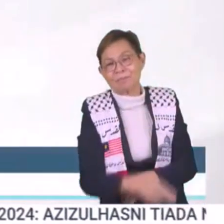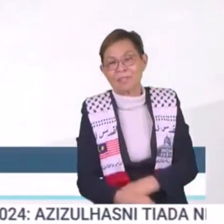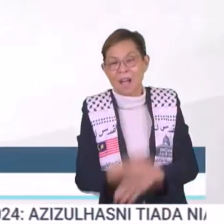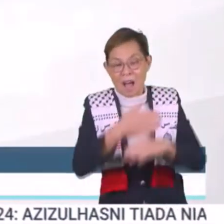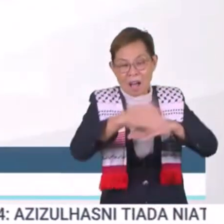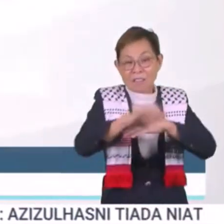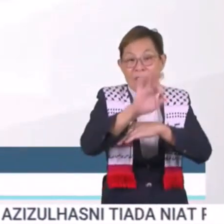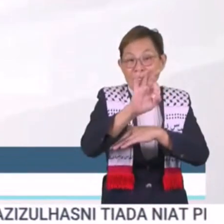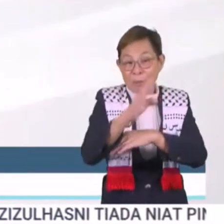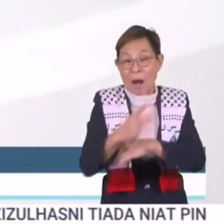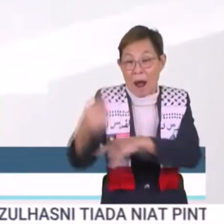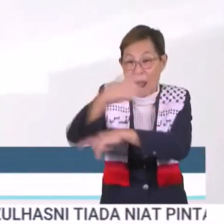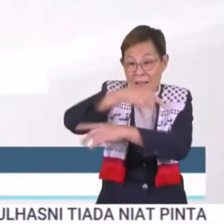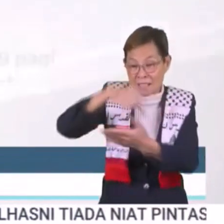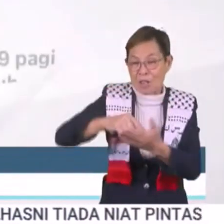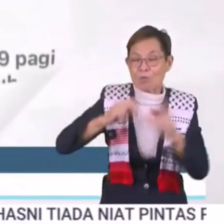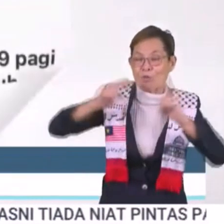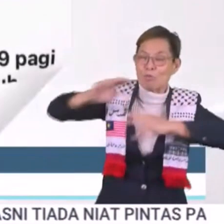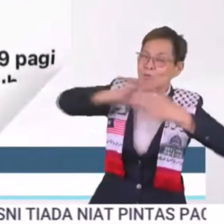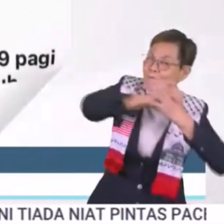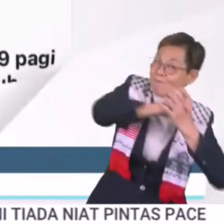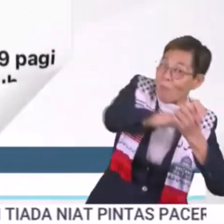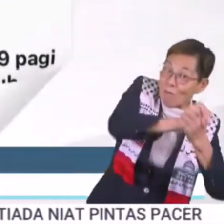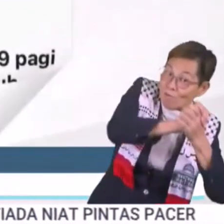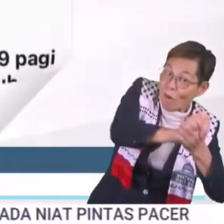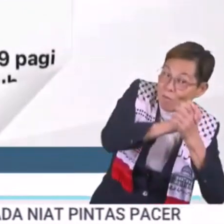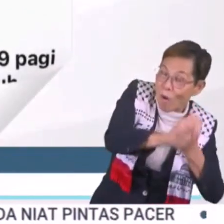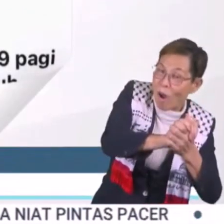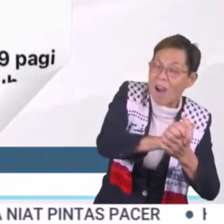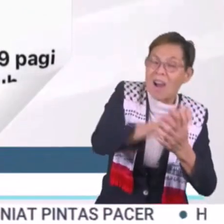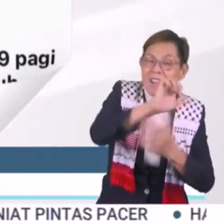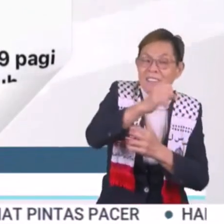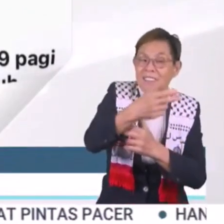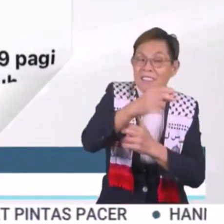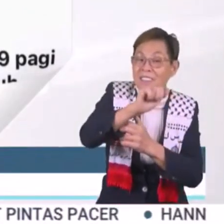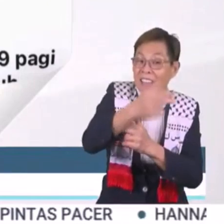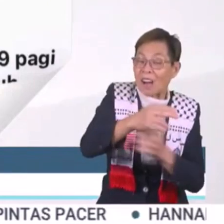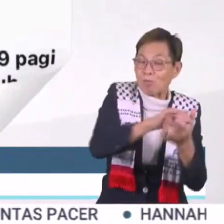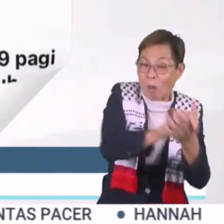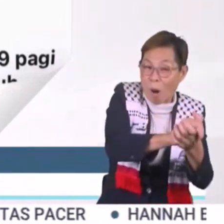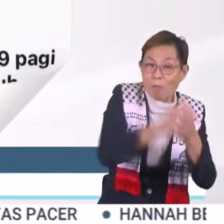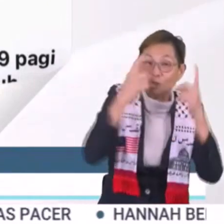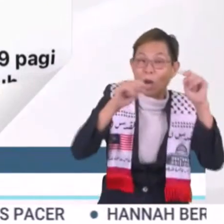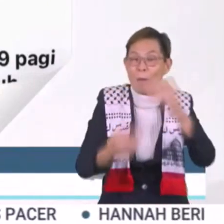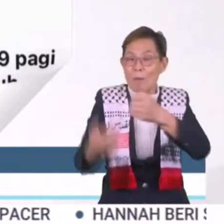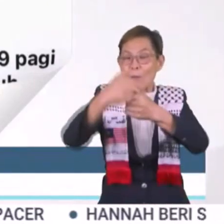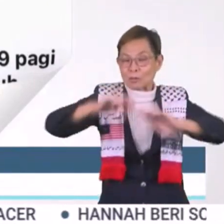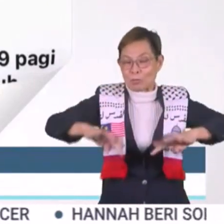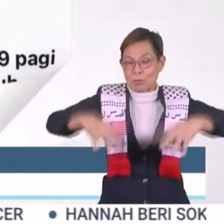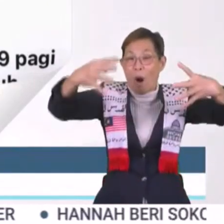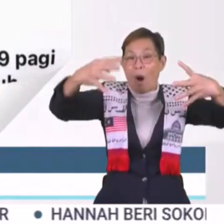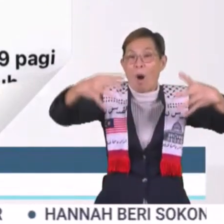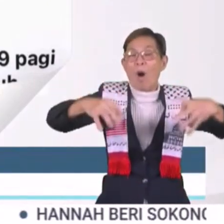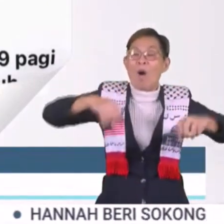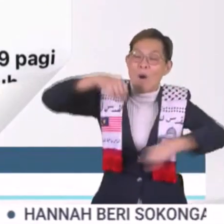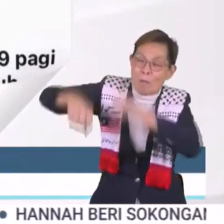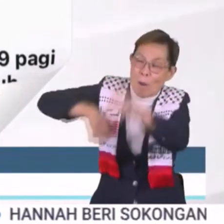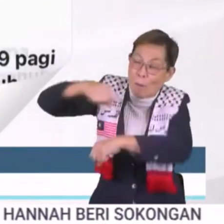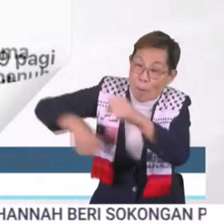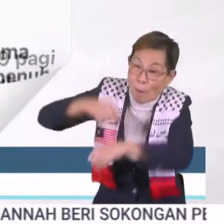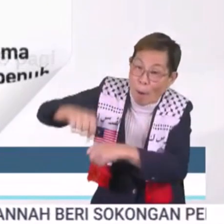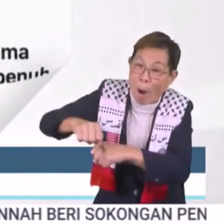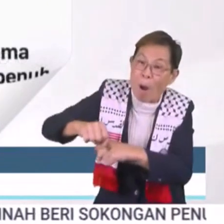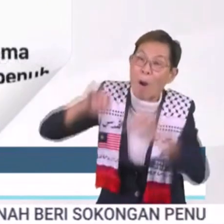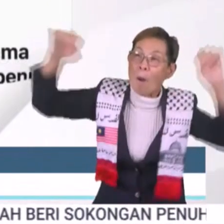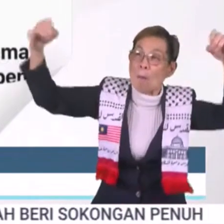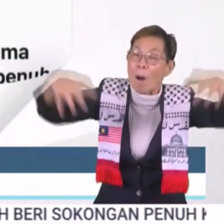Menerusi hantaran Facebooknya hari ini, beliau mengucapkan syabas dan tahniah kepada Muhammad Shah Firdaus yang berjaya mara ke suku akhir acara Kirin Lelaki di